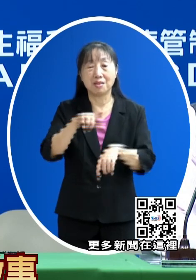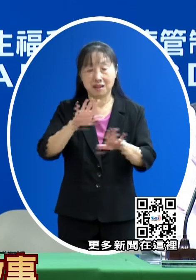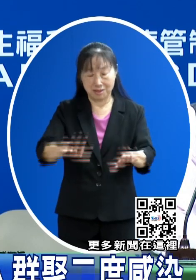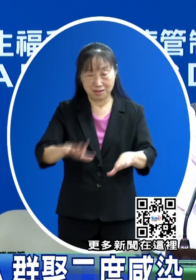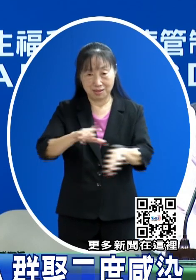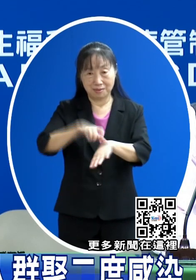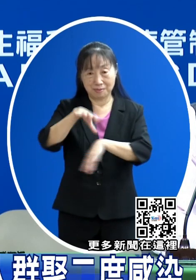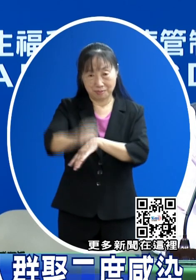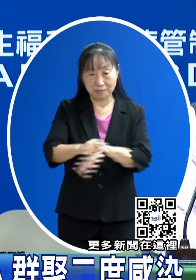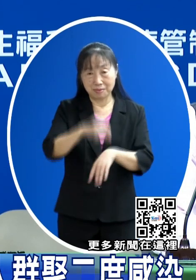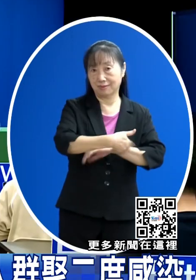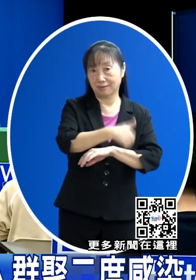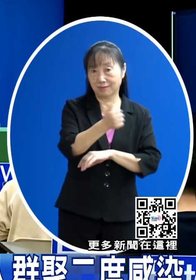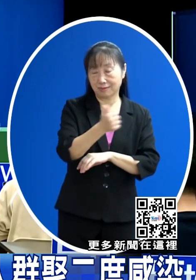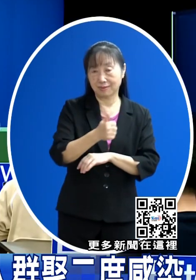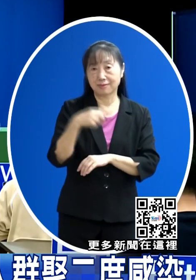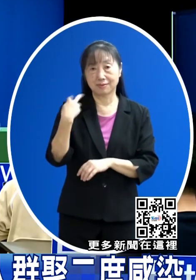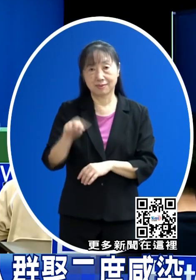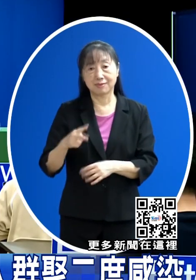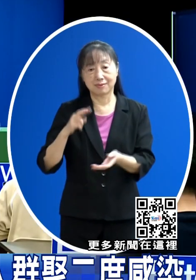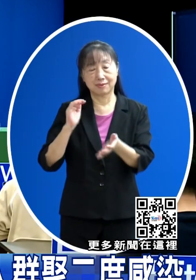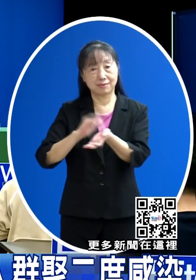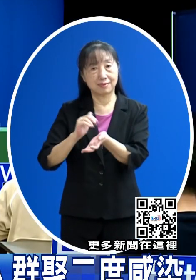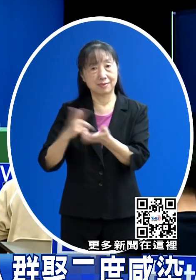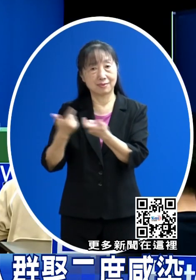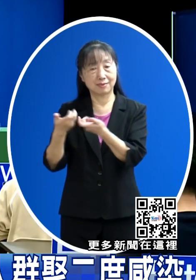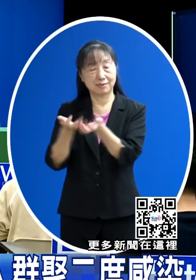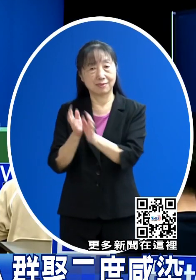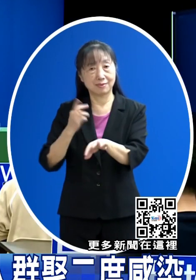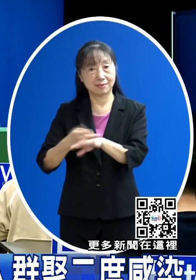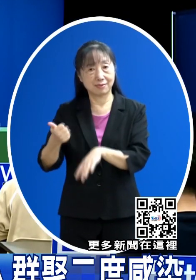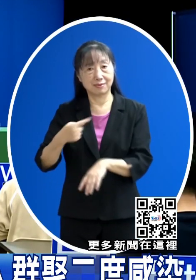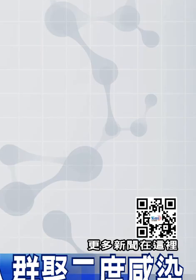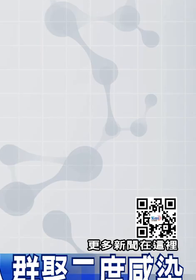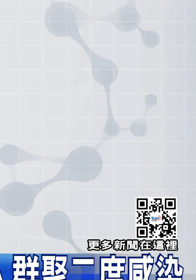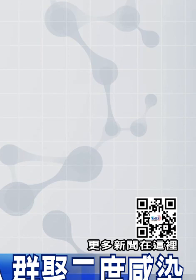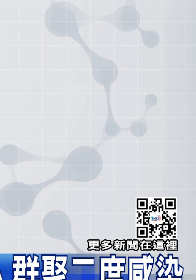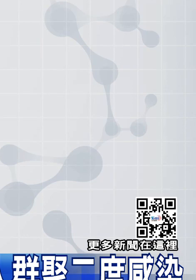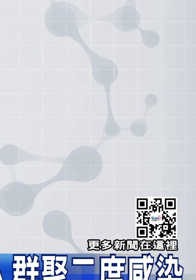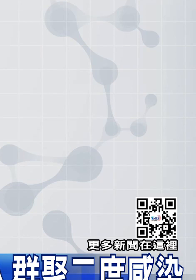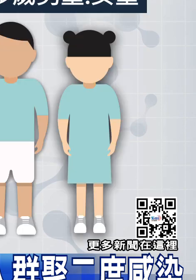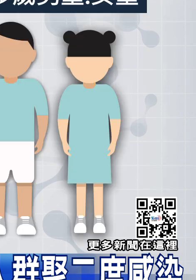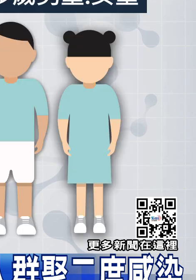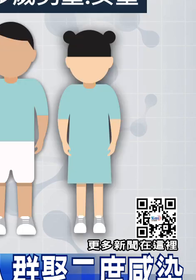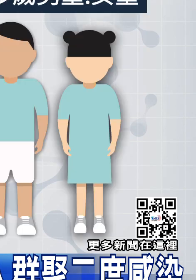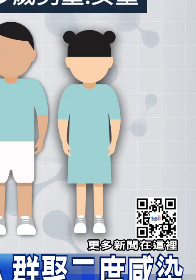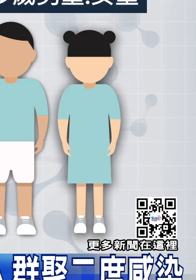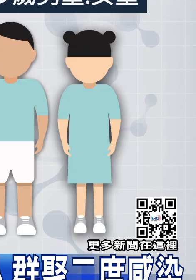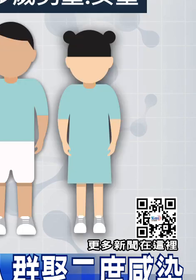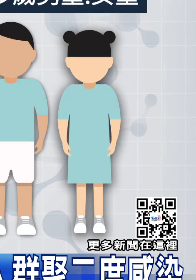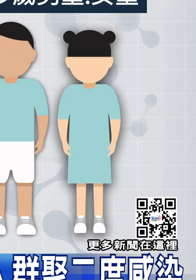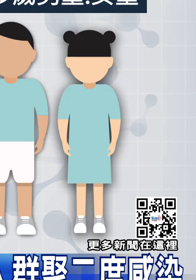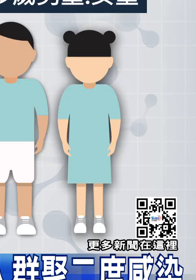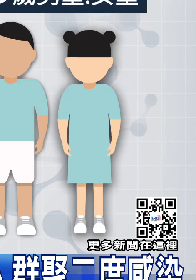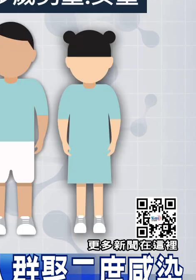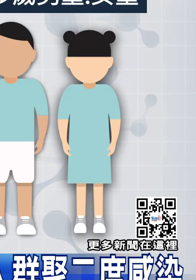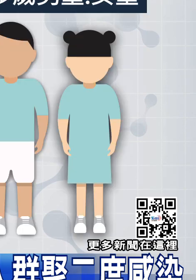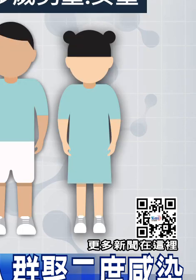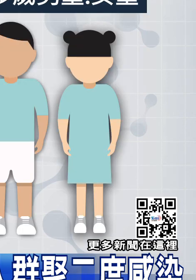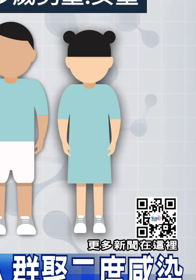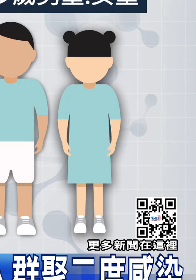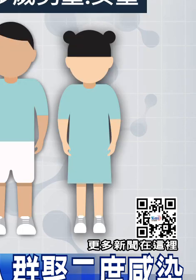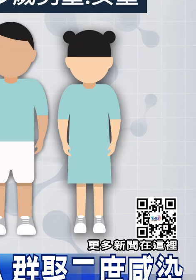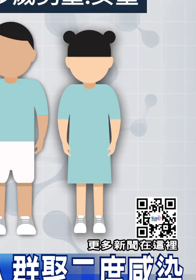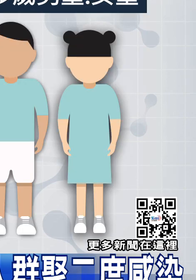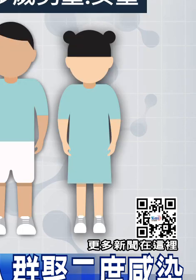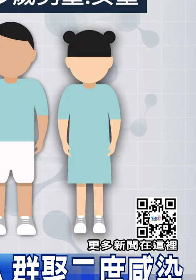事。 28号本土新增10583例，境外76例，死亡41例。另外也出现 BA.2.75 家庭群聚，都是重复感染，